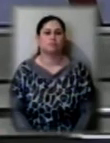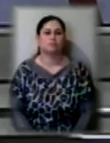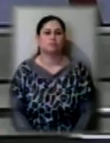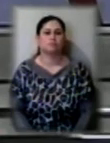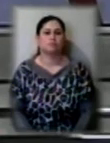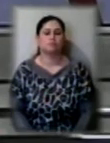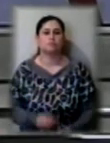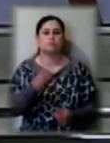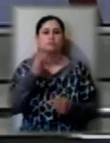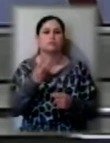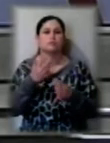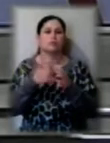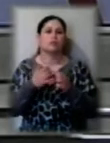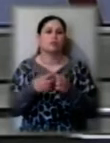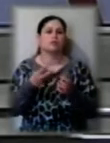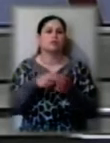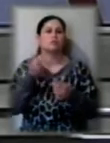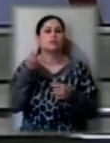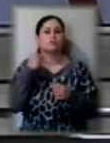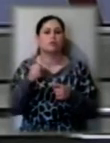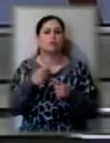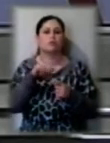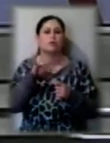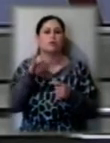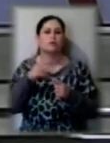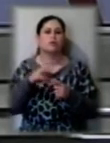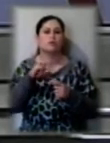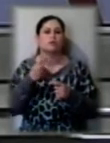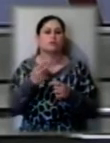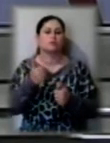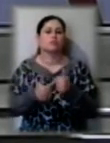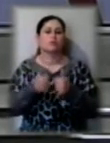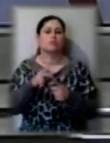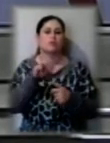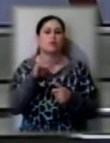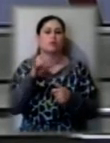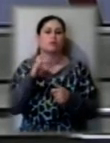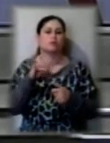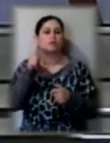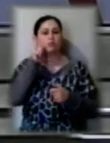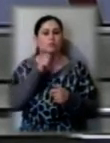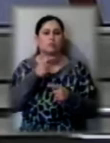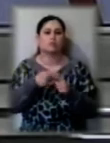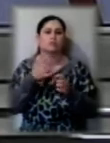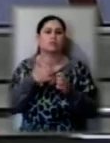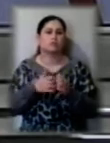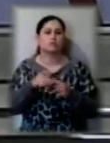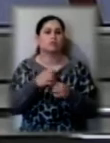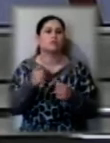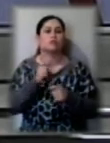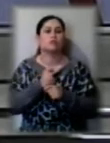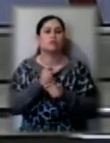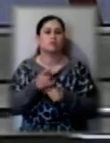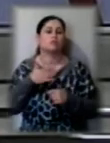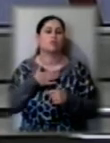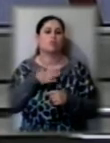Троє херсонців стали переможцями та лауреатами національного конкурсу «Благодійна Україна». З церемонії нагородження повернулась наша Анна